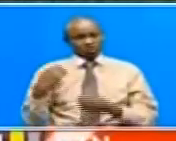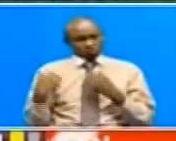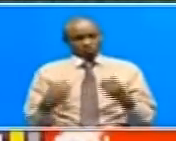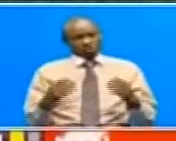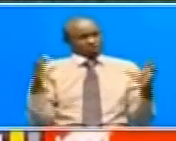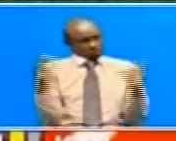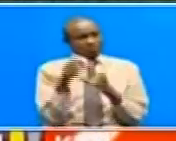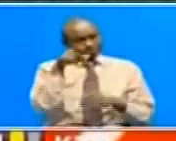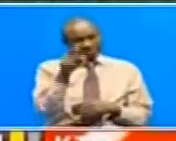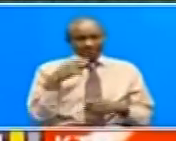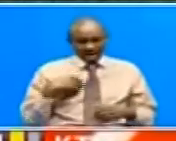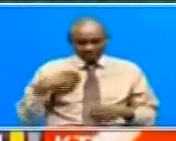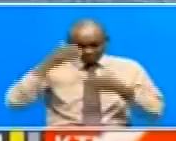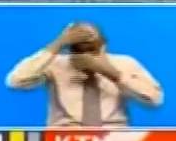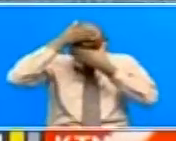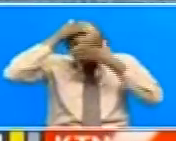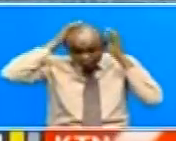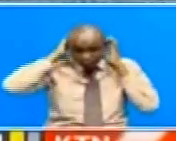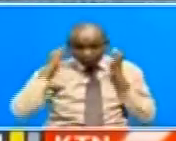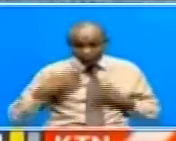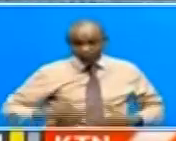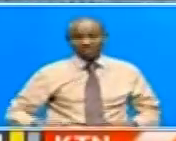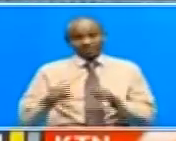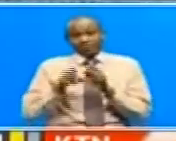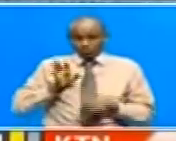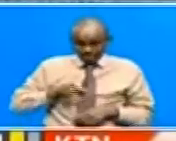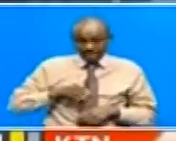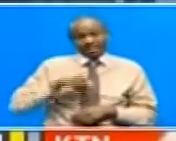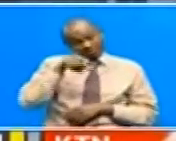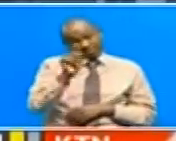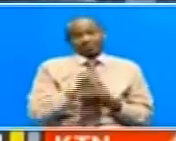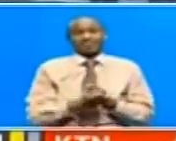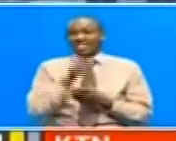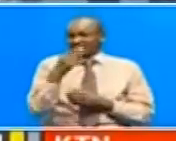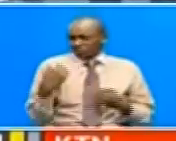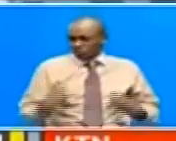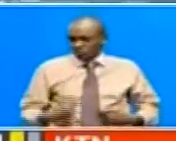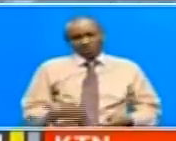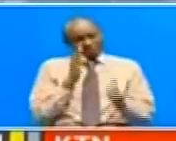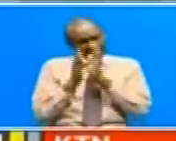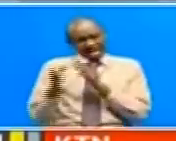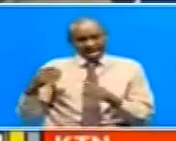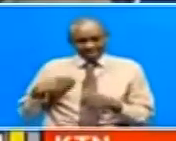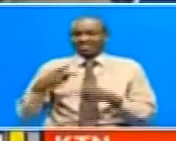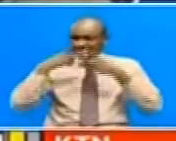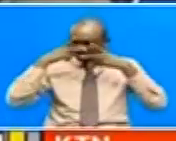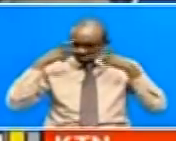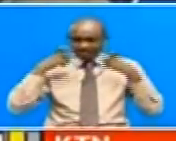hatari wanaovalia buibui na kufunga nyuso zao barakoa au ninja, vijana wanaopanga njama za